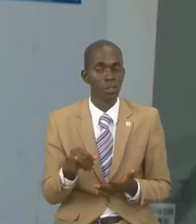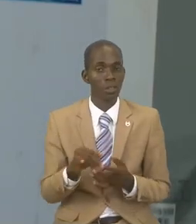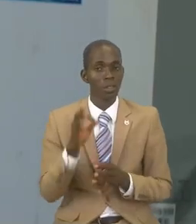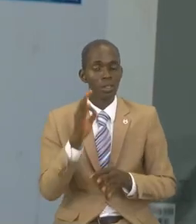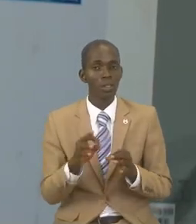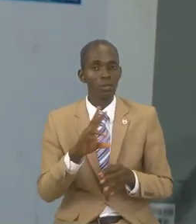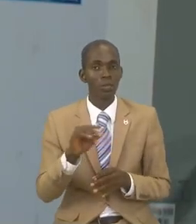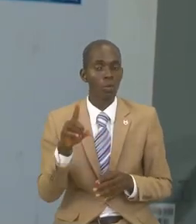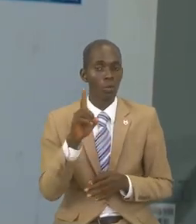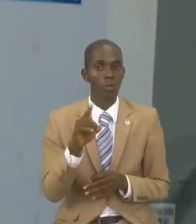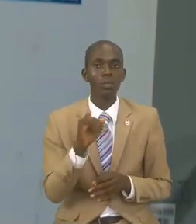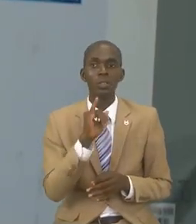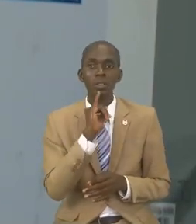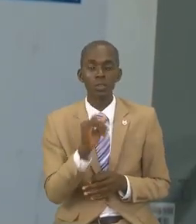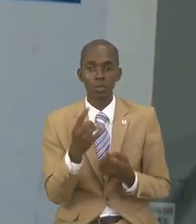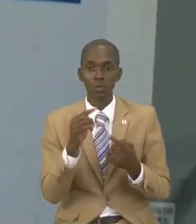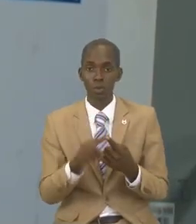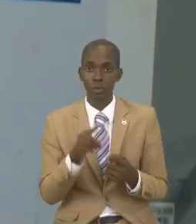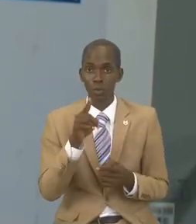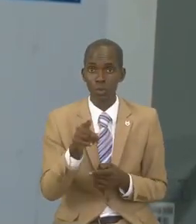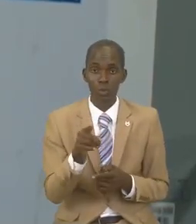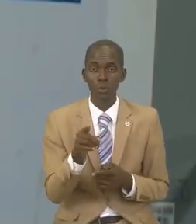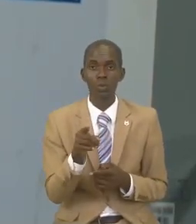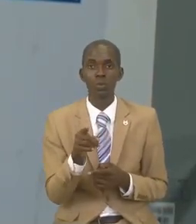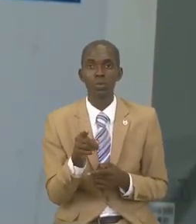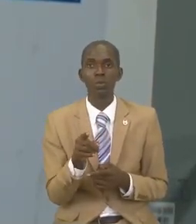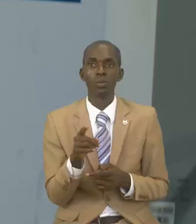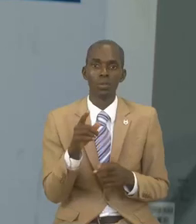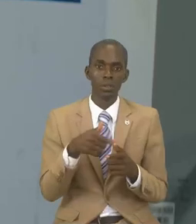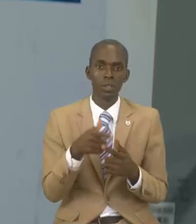Si personne ne vient vers toi, tu peux lever la main.